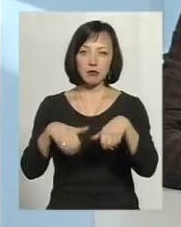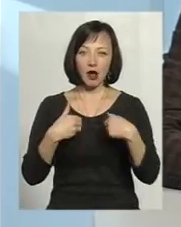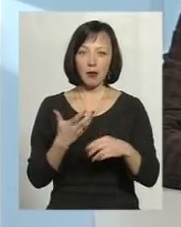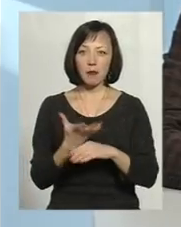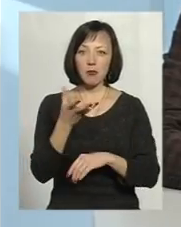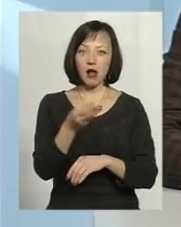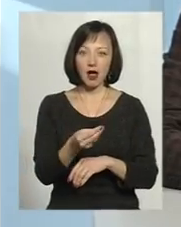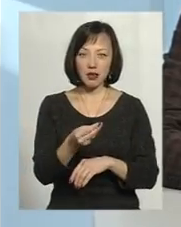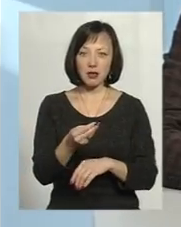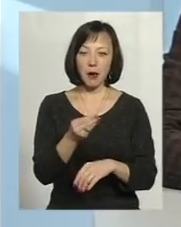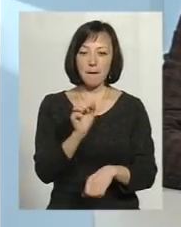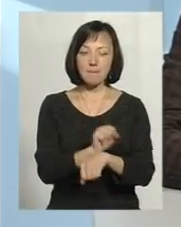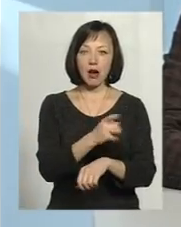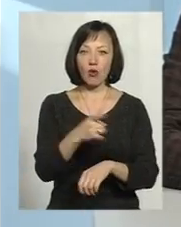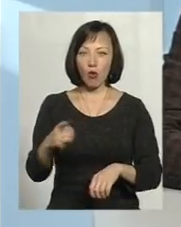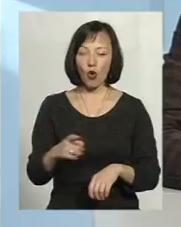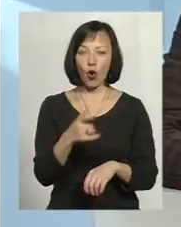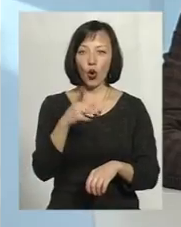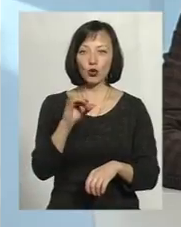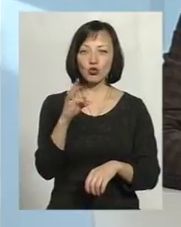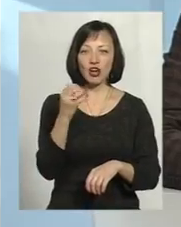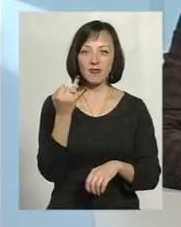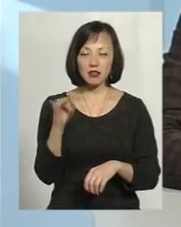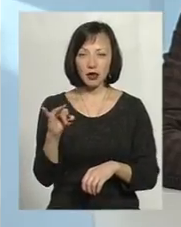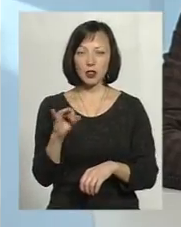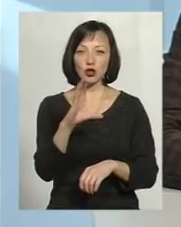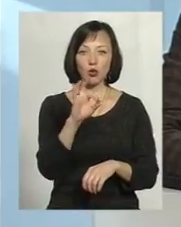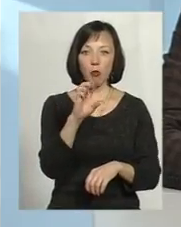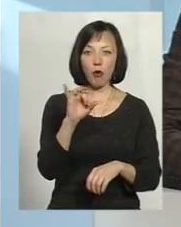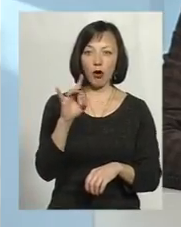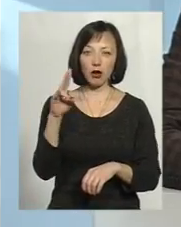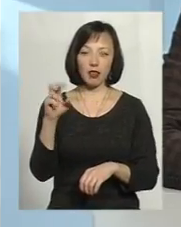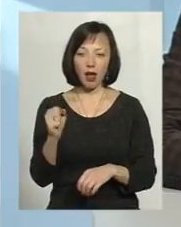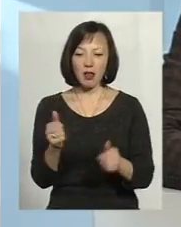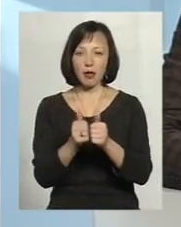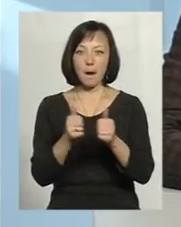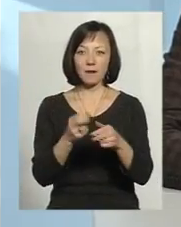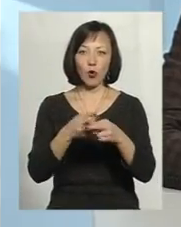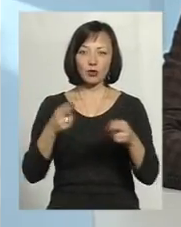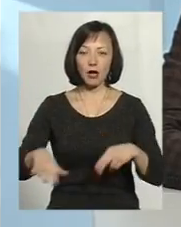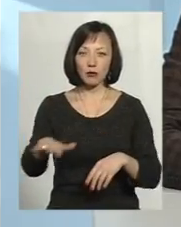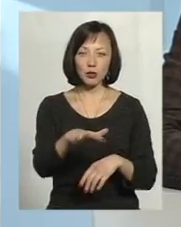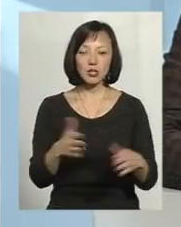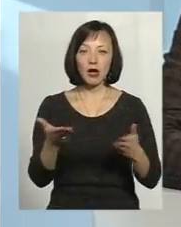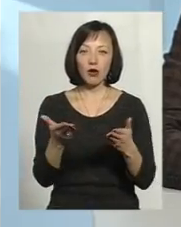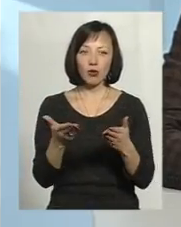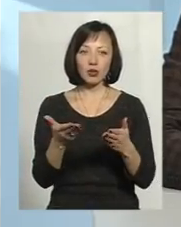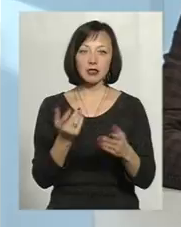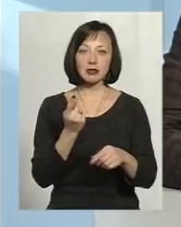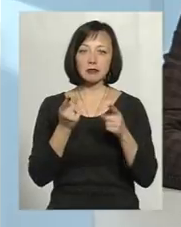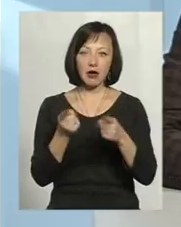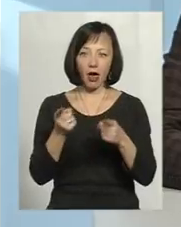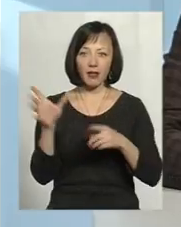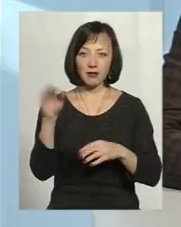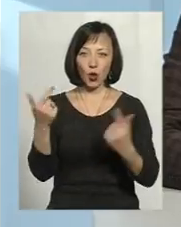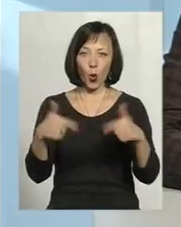нас були по Грушевського, які в нас були по Соборній, яка в нас була на привокзальній площі, з якої сміялися всі гості